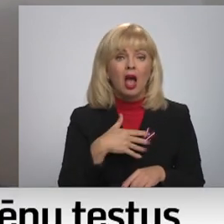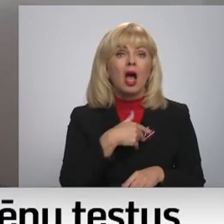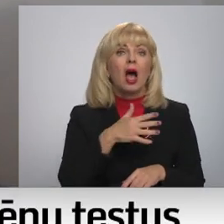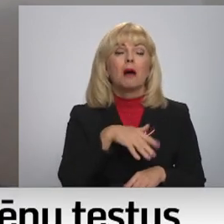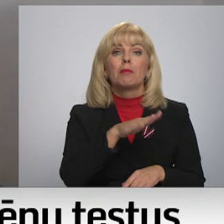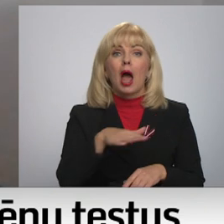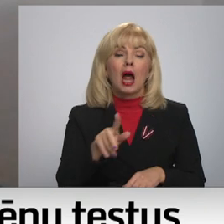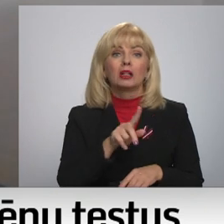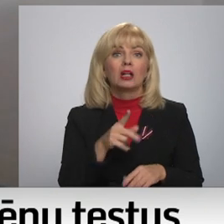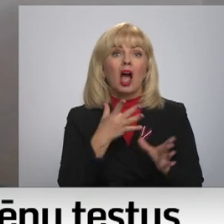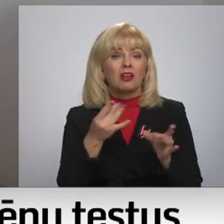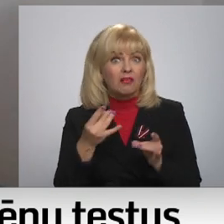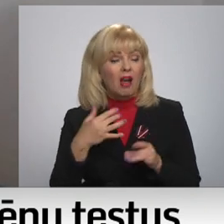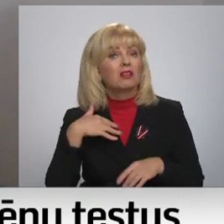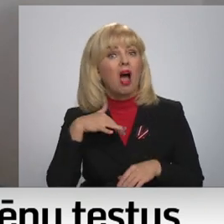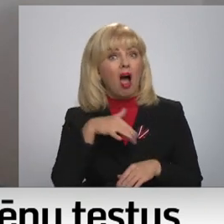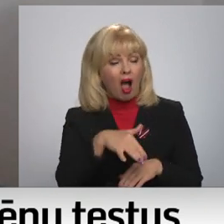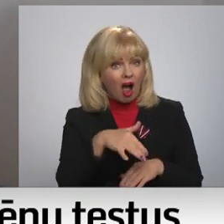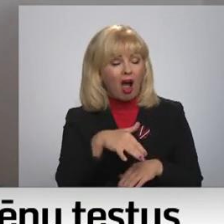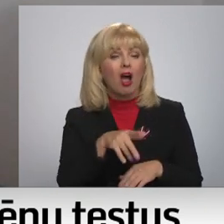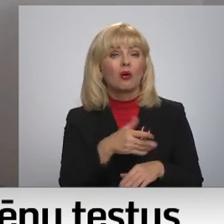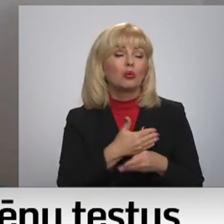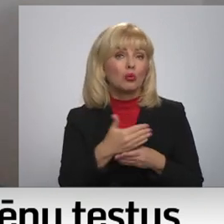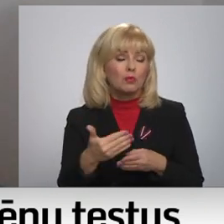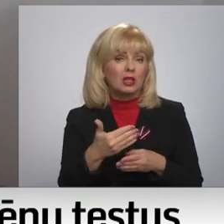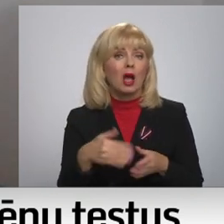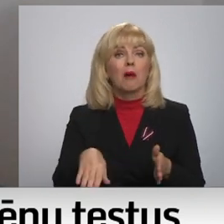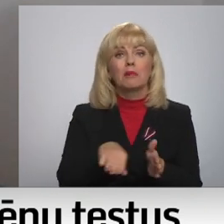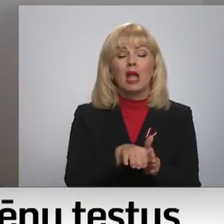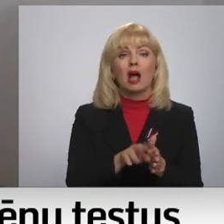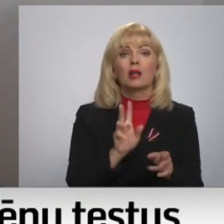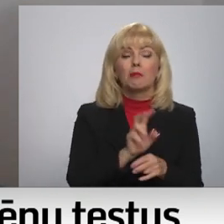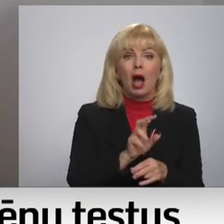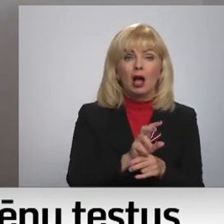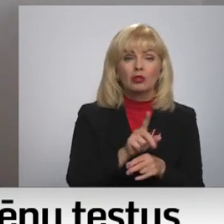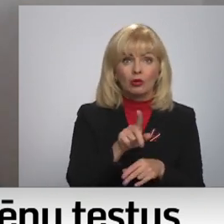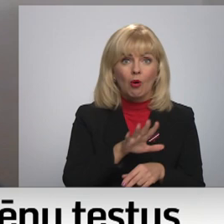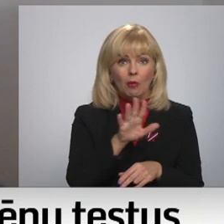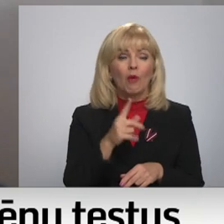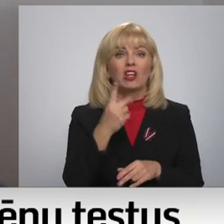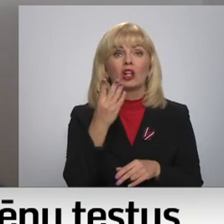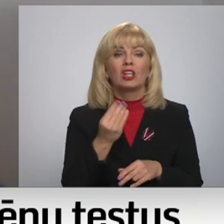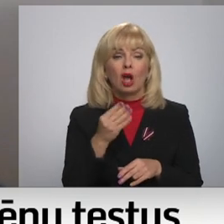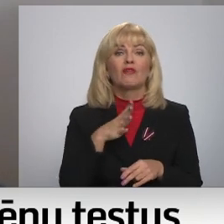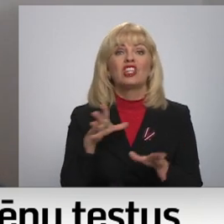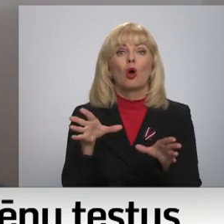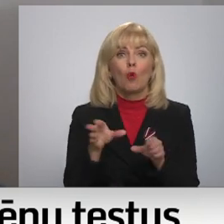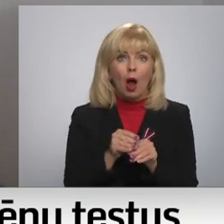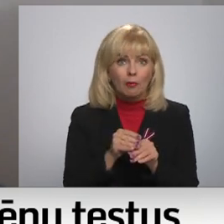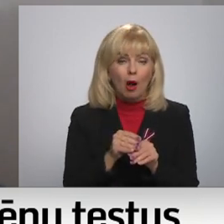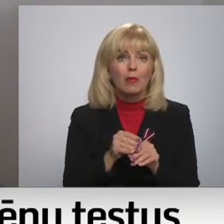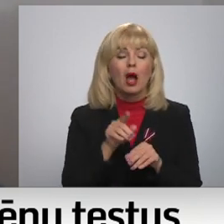turpinā. Un piedalīties mācības klātienē un vismaz vienu dienu pavadē kopā. Tas